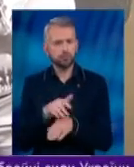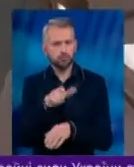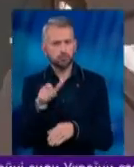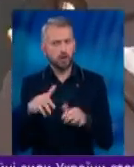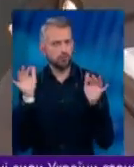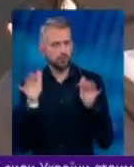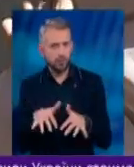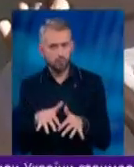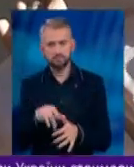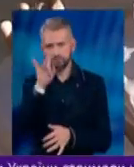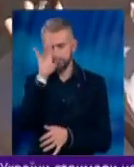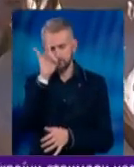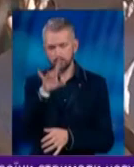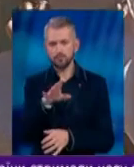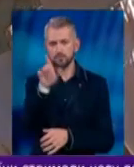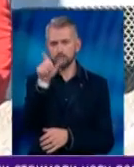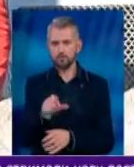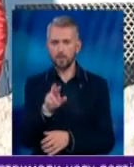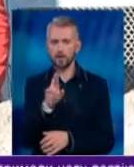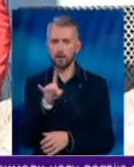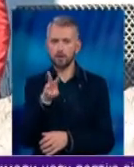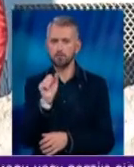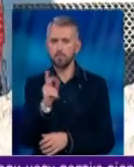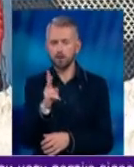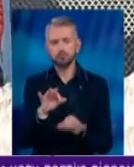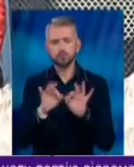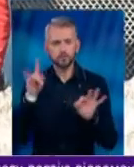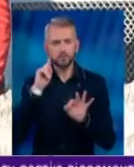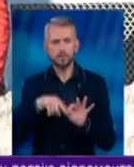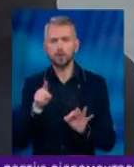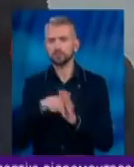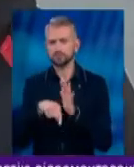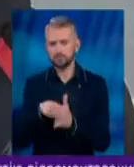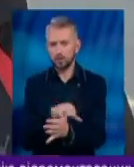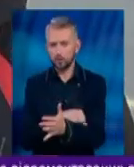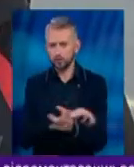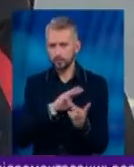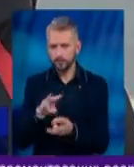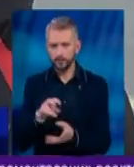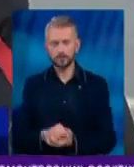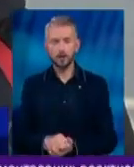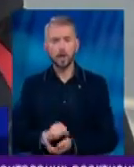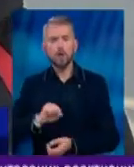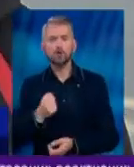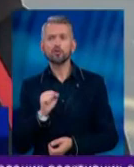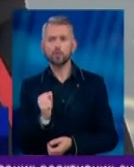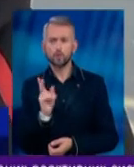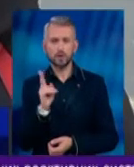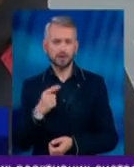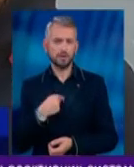них і відомий репер Єрмак, який на щиток знає, скільки лиха несуть наркотики. Друзі, там, з якими я